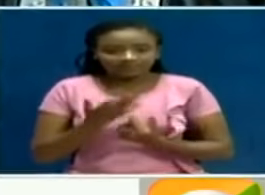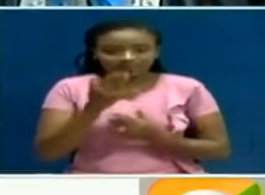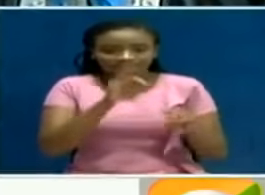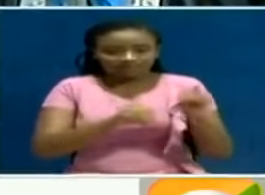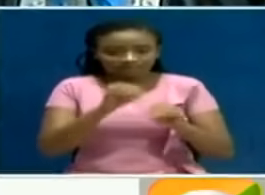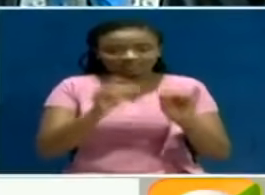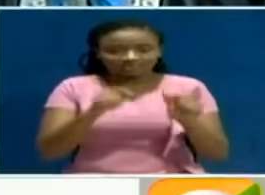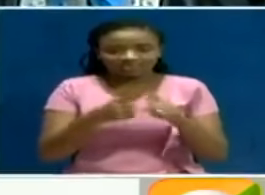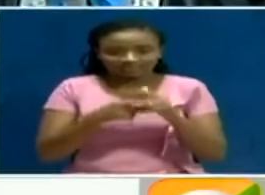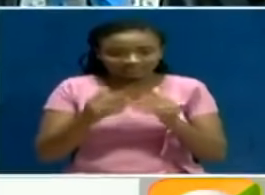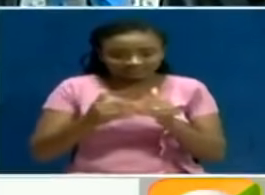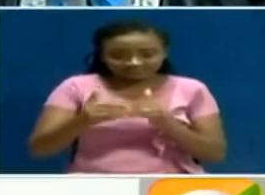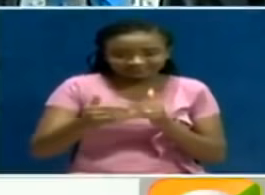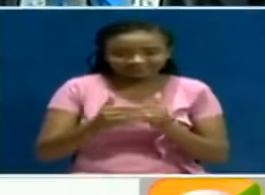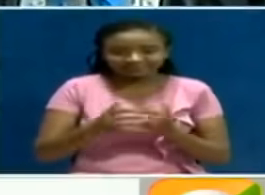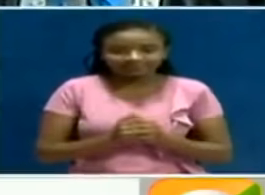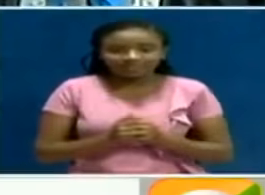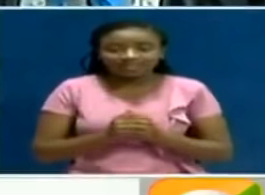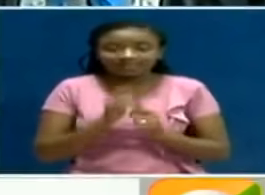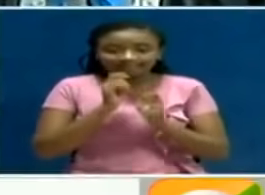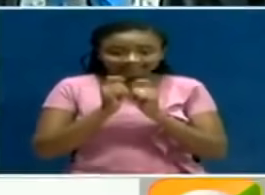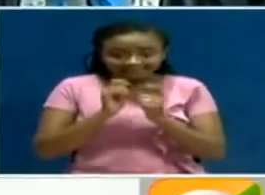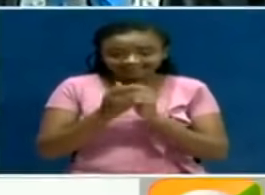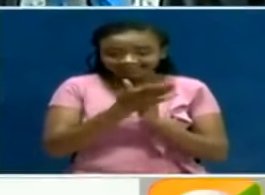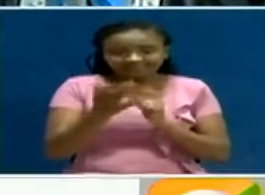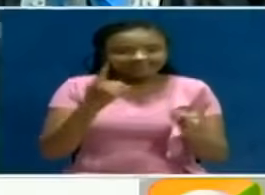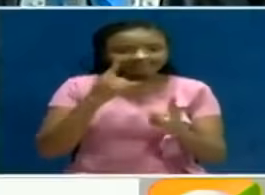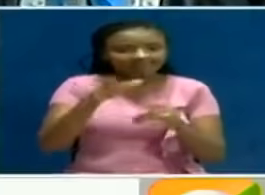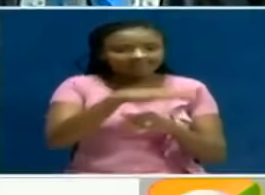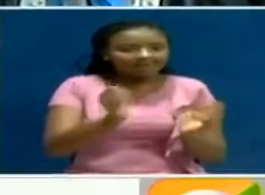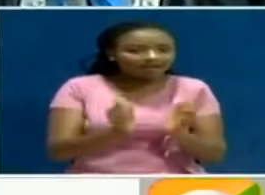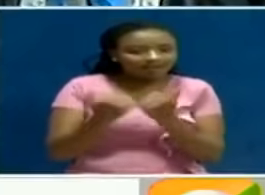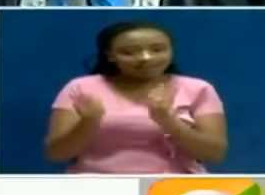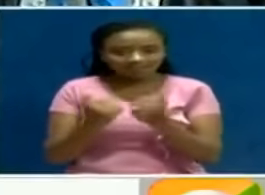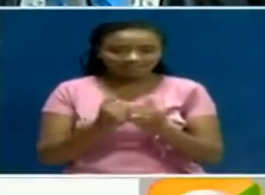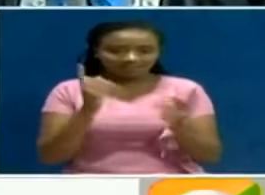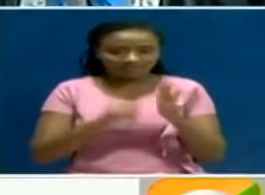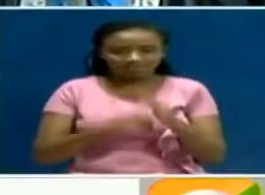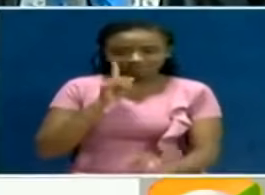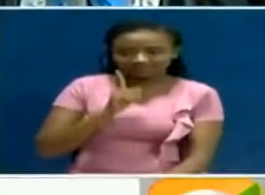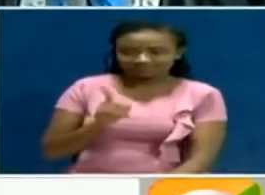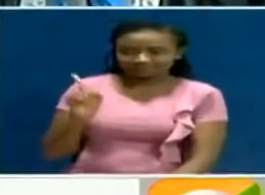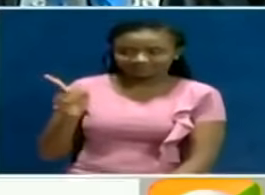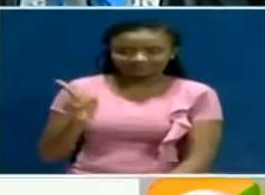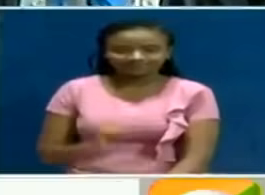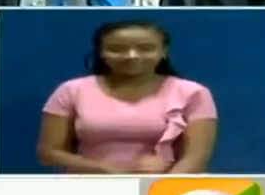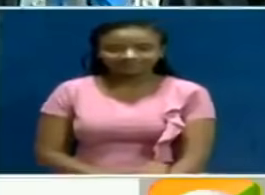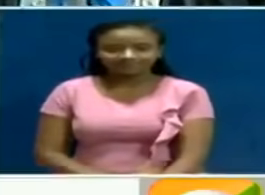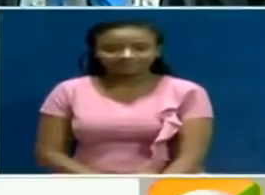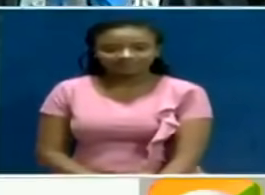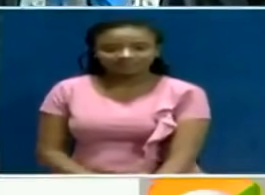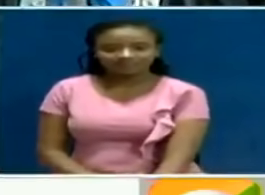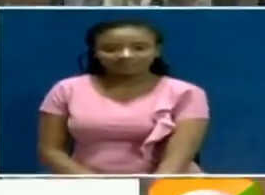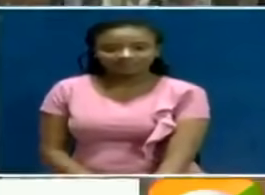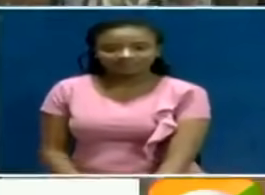wakati wowote ule. Mwanahabari wetu Crispin Otieno amekita kambi huko Bonchari na anatupa taswira ya mambo yalivyokuwa hii leo.